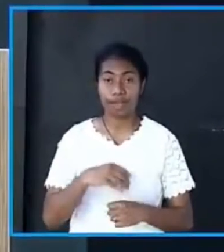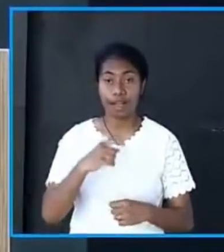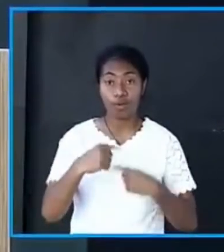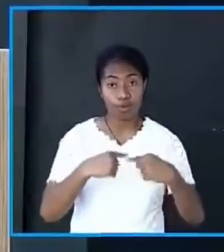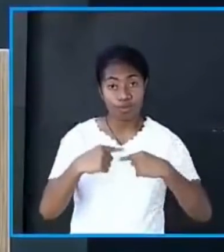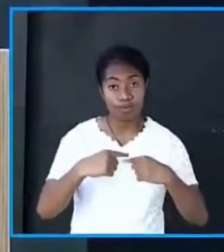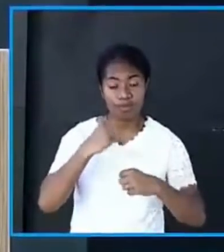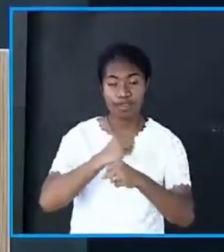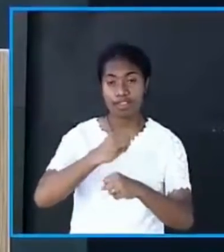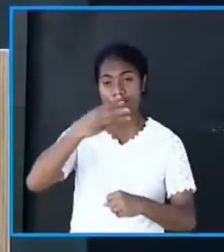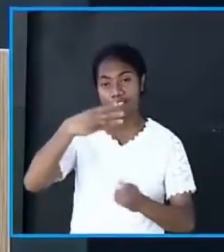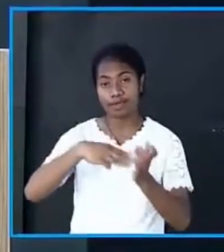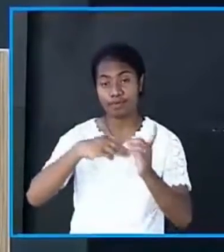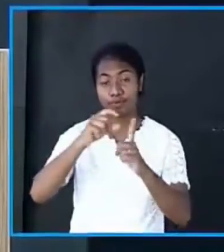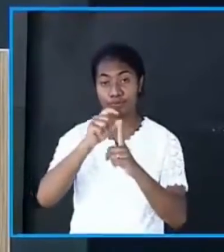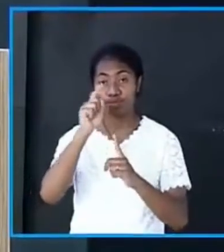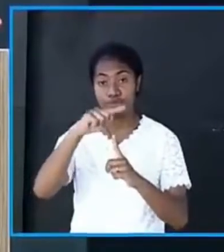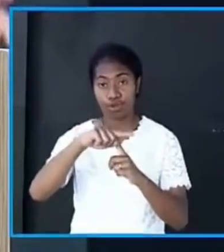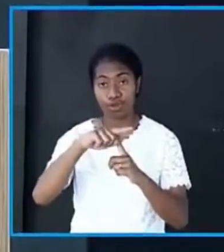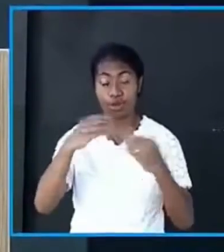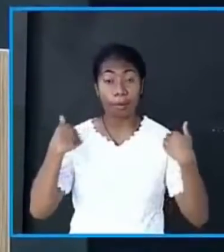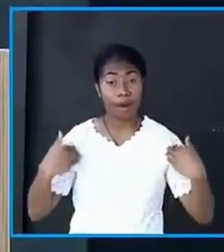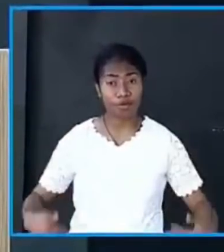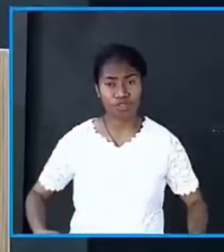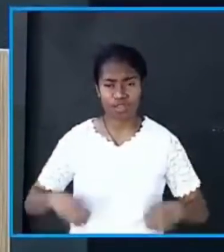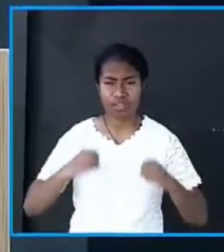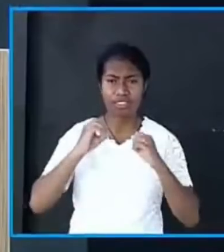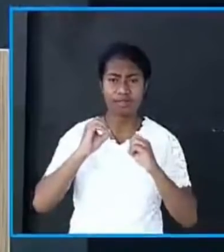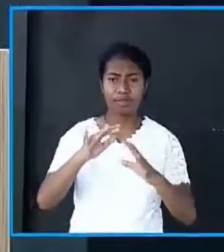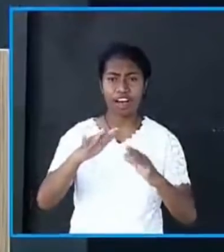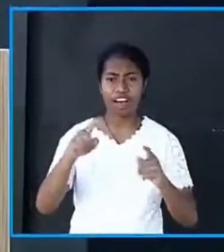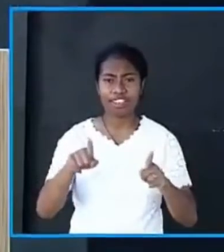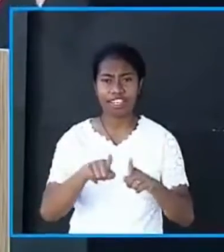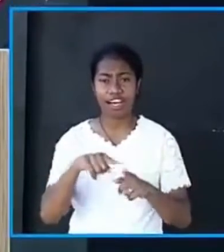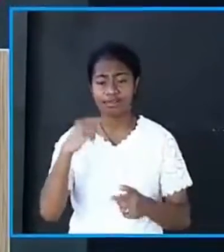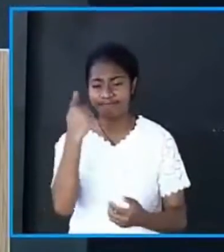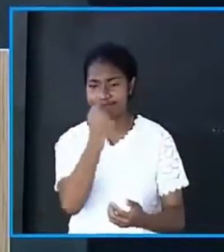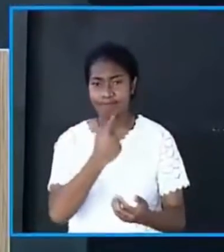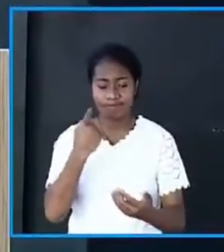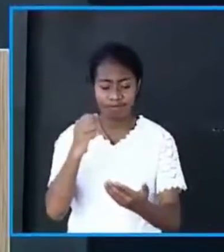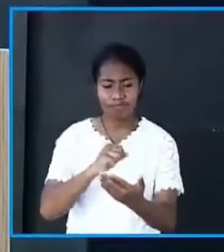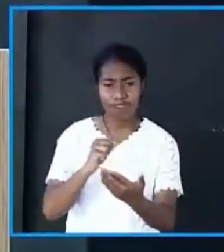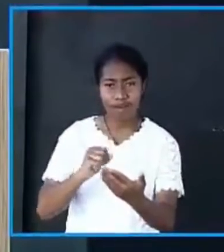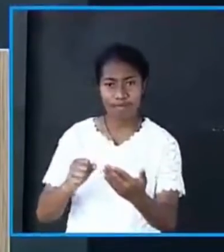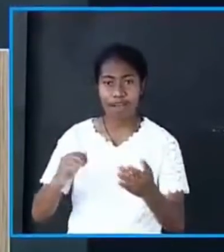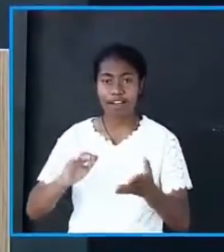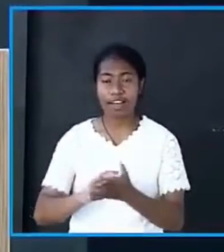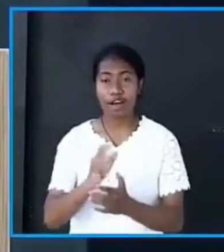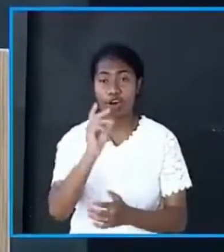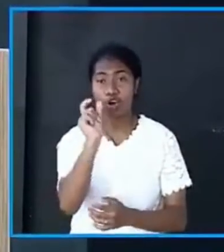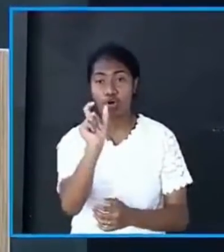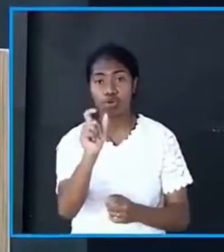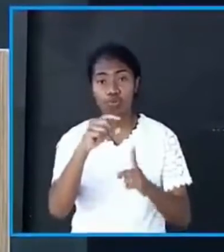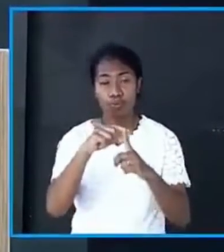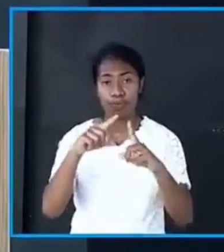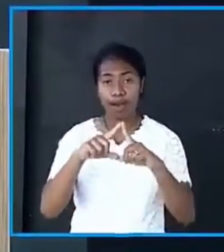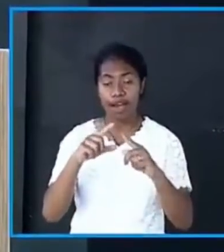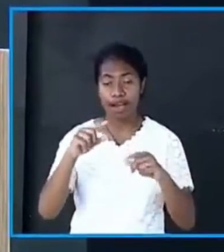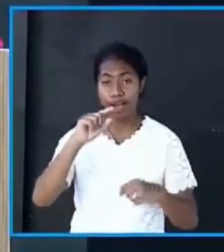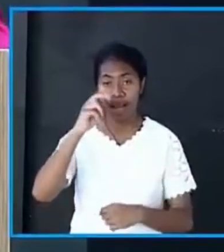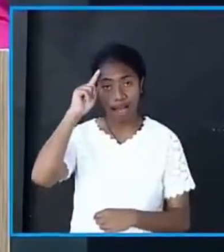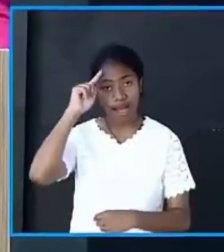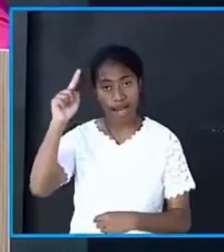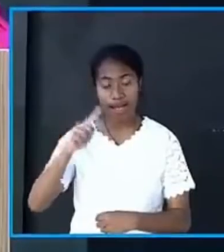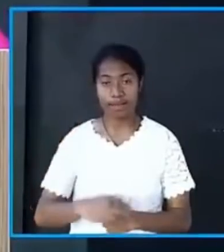alam manusia diciptakan menurut gambar dan rupa Allah